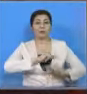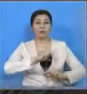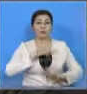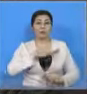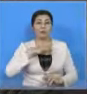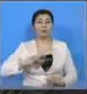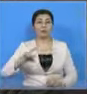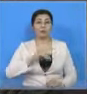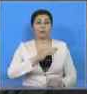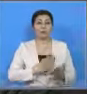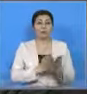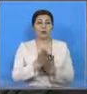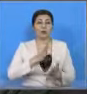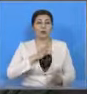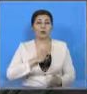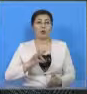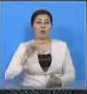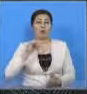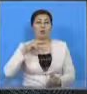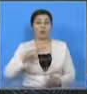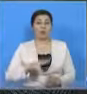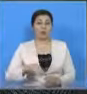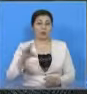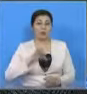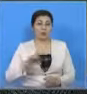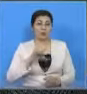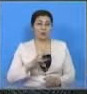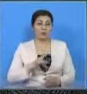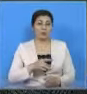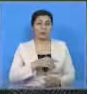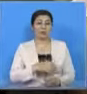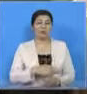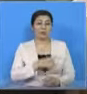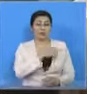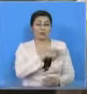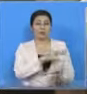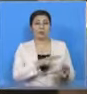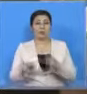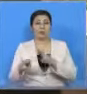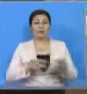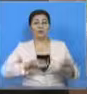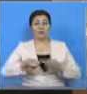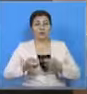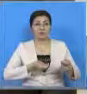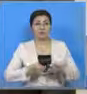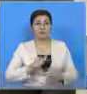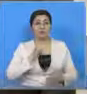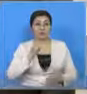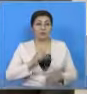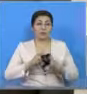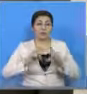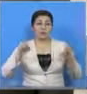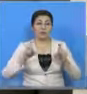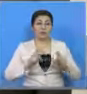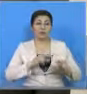ауданда қызметте болған. Бүгінде ойылдағы санитариялық эпидемиологиялық бақылау басқармасына жетекшілік етеді. Зертханада еңбек ететін ұжымның жұмысы